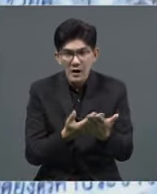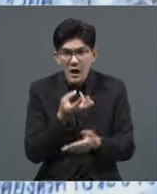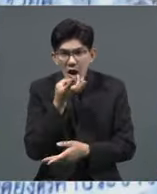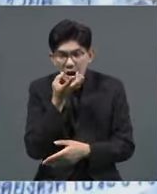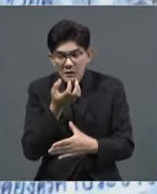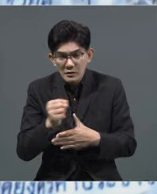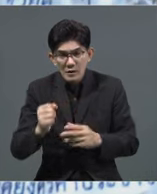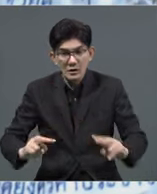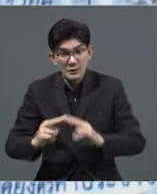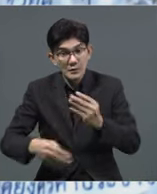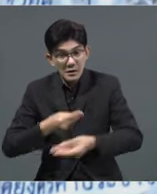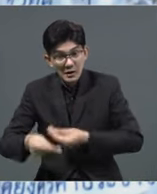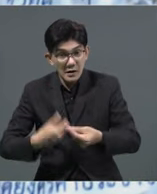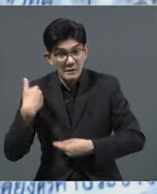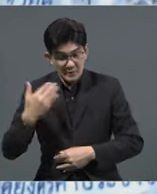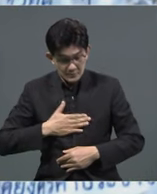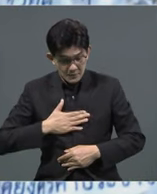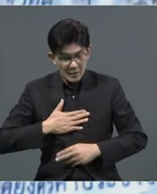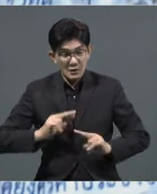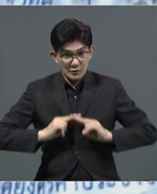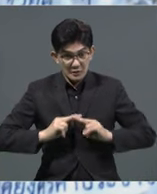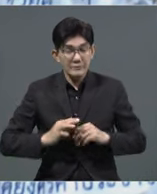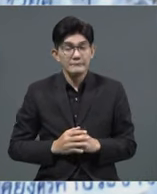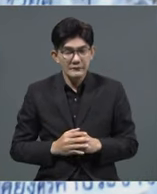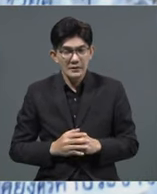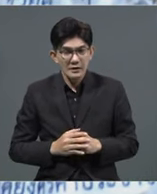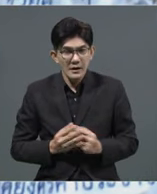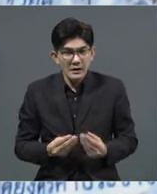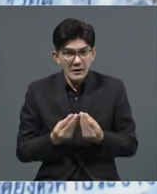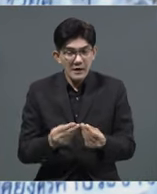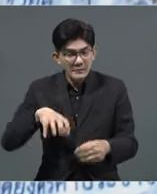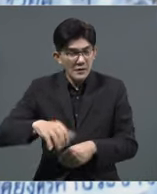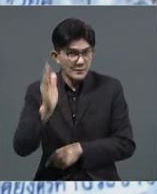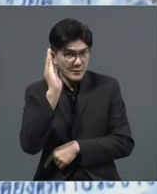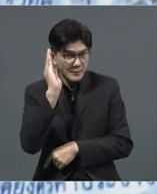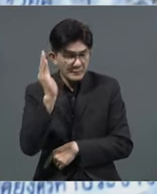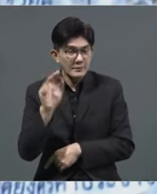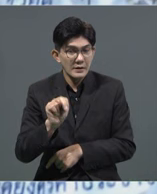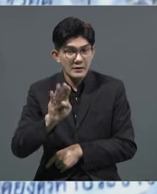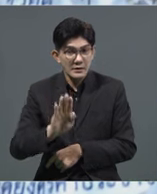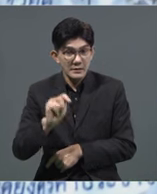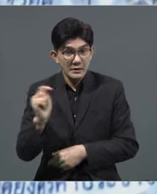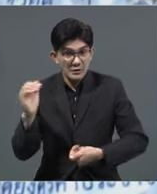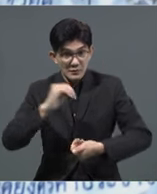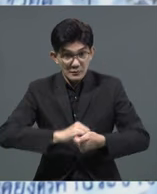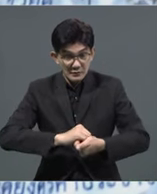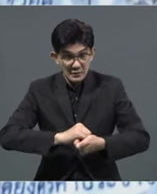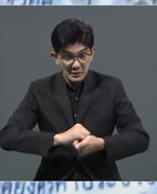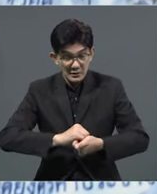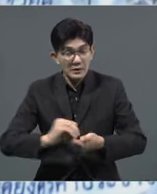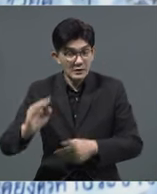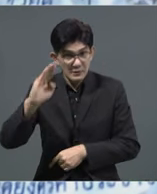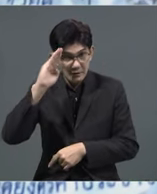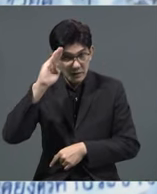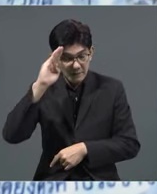จากกระทรวงพาณิชย์แล้วก็ของน้ำเองอยู่สำนักนายกก็ได้ให้กรมประชาสัมพันธ์เนาะค่ะ NBT ร่วมมือกันกับทางกองทั